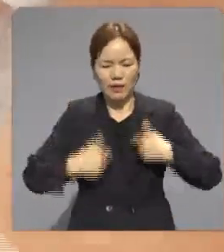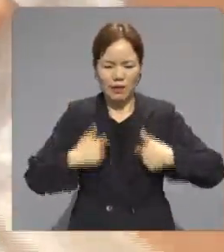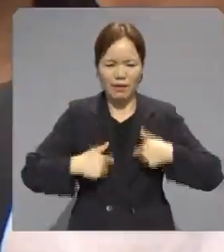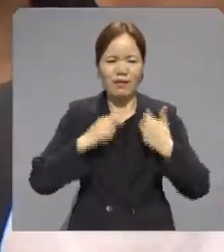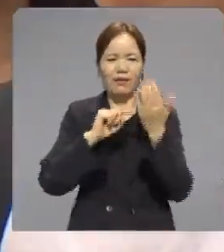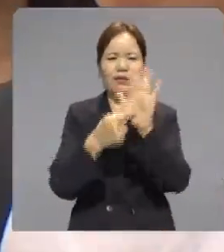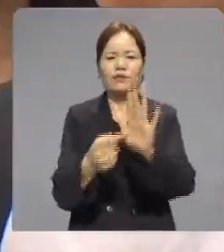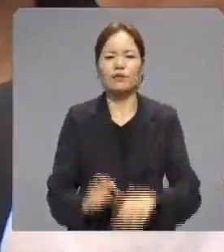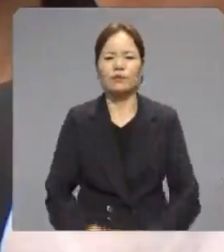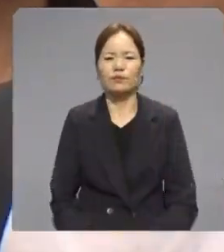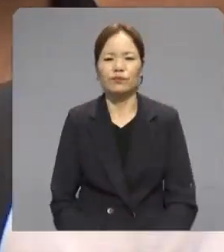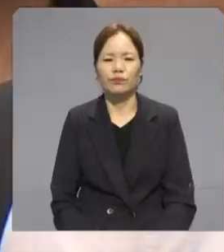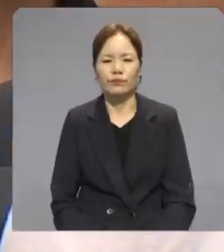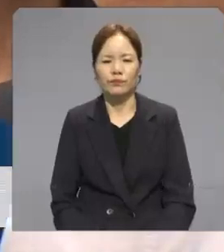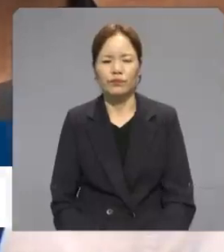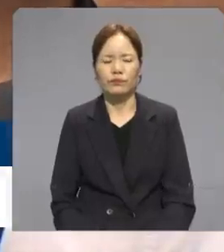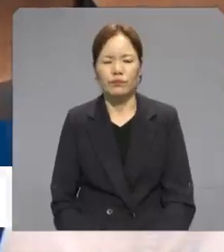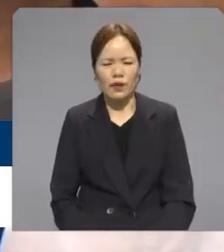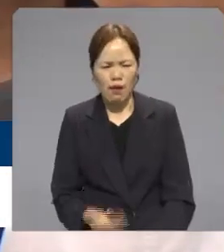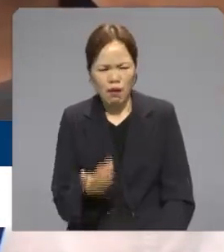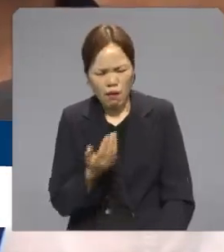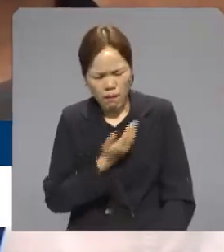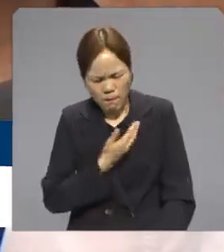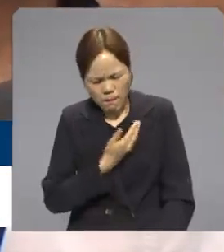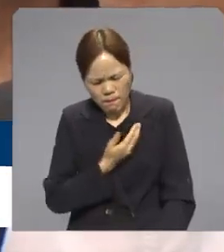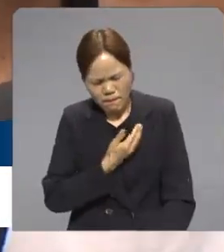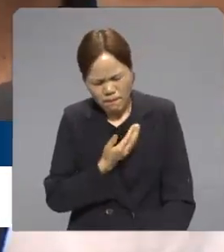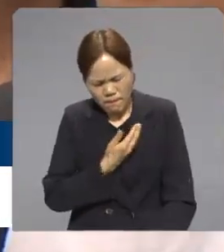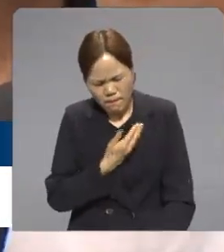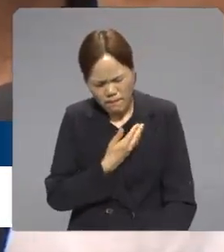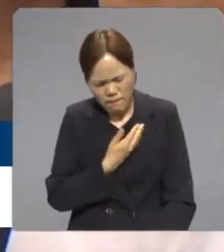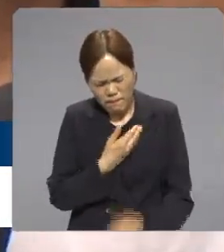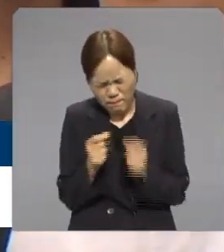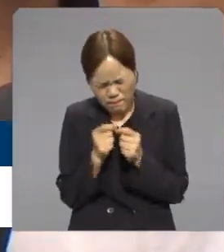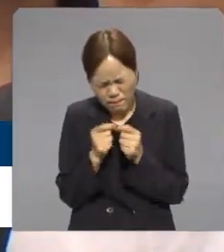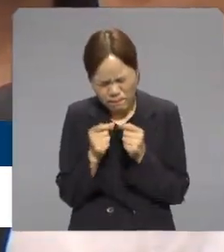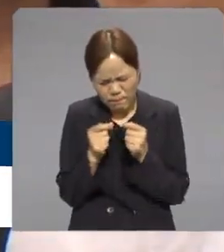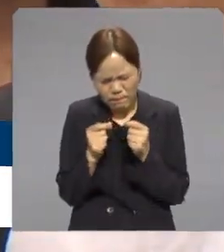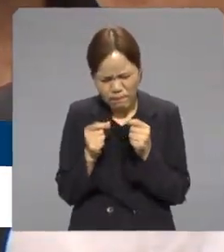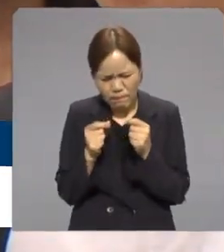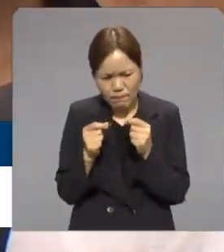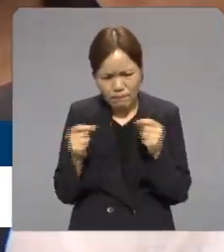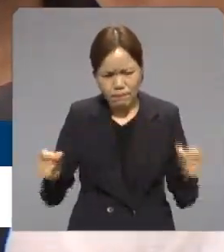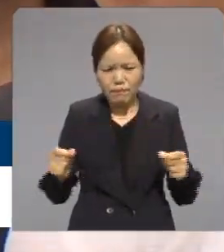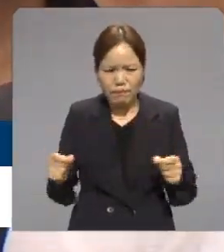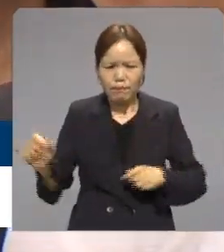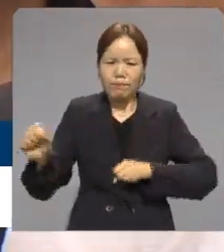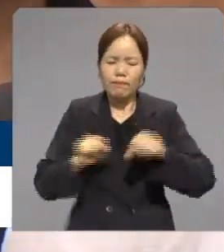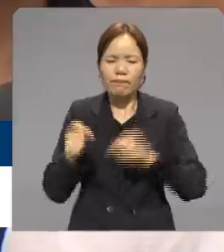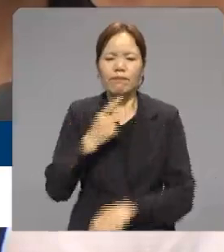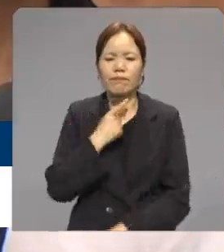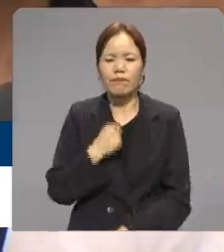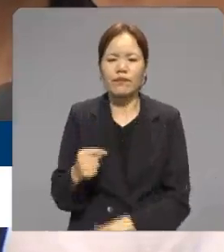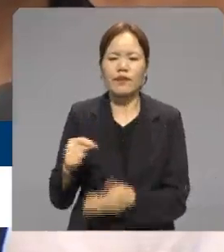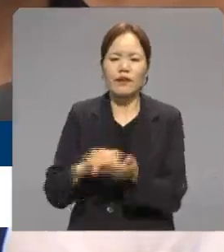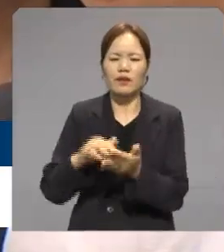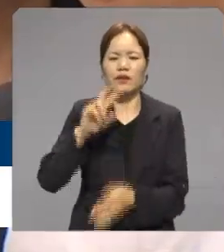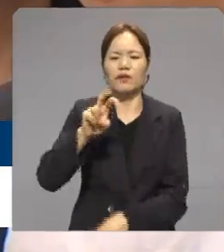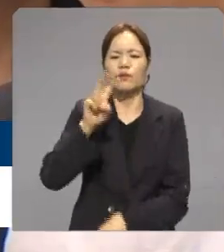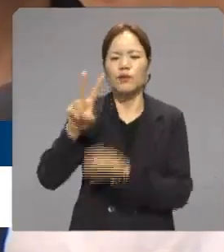않았습니다. 버티고 긴 시간 함께 달려온 우리